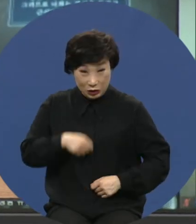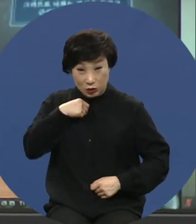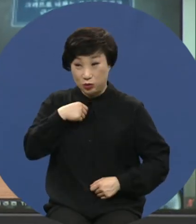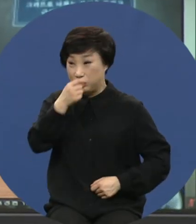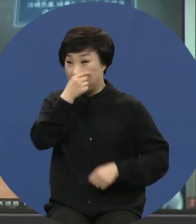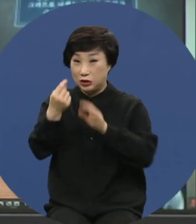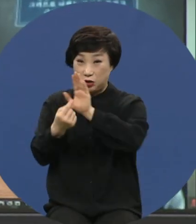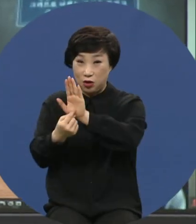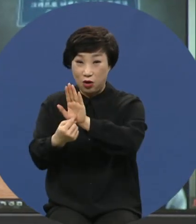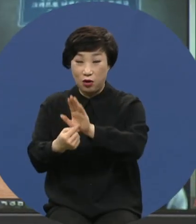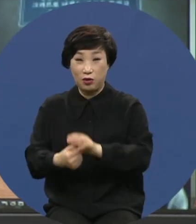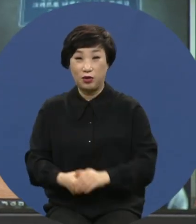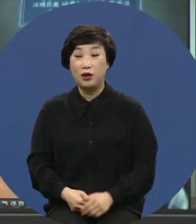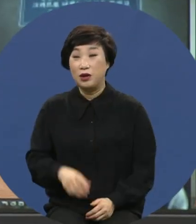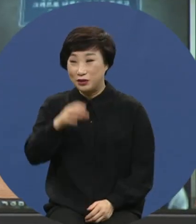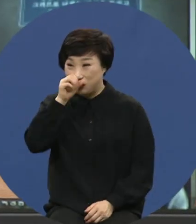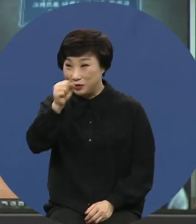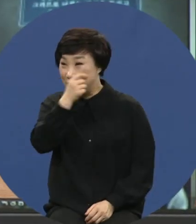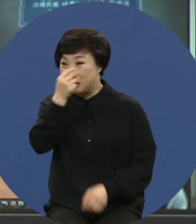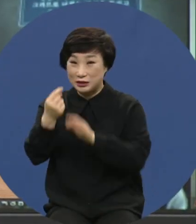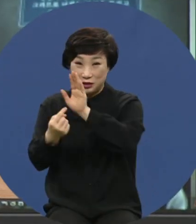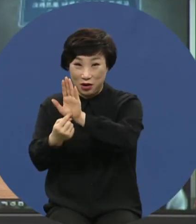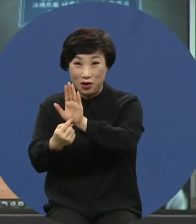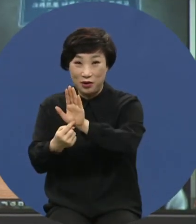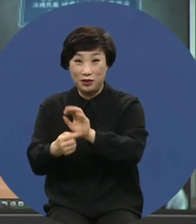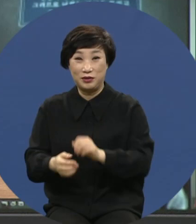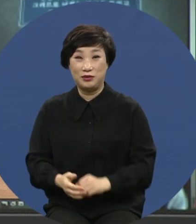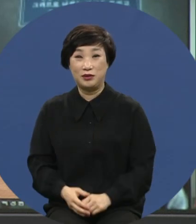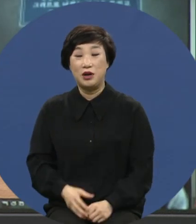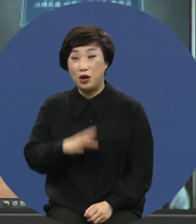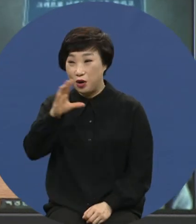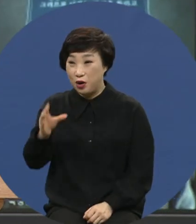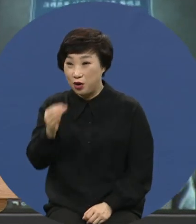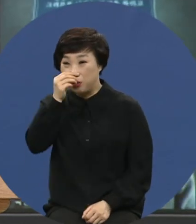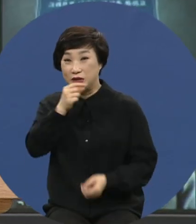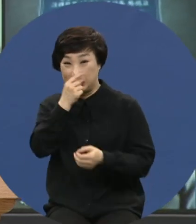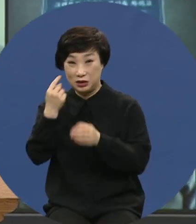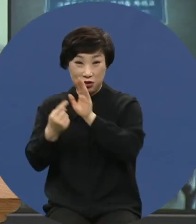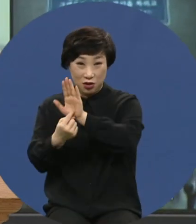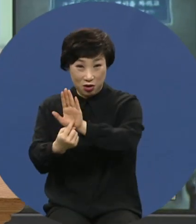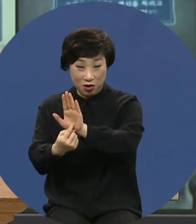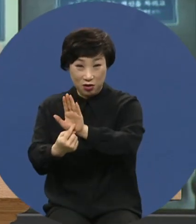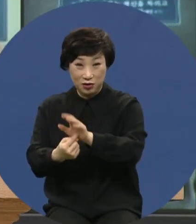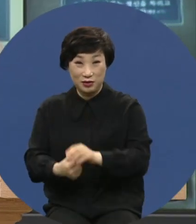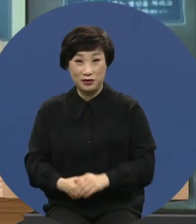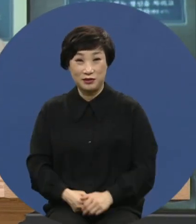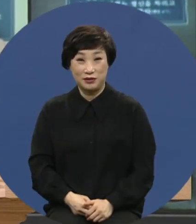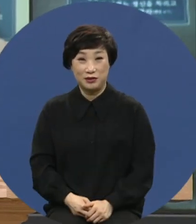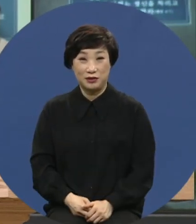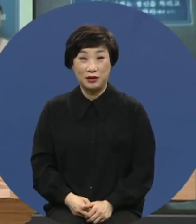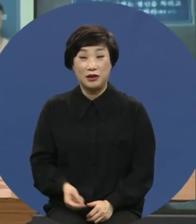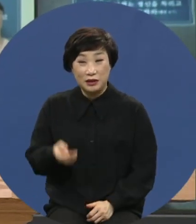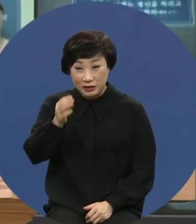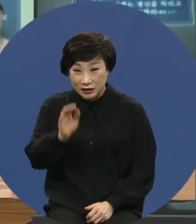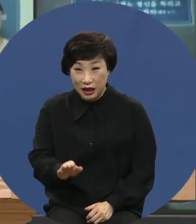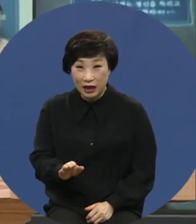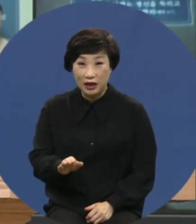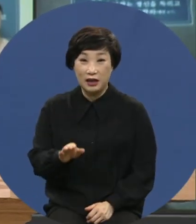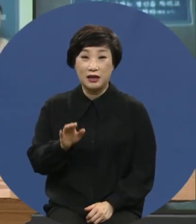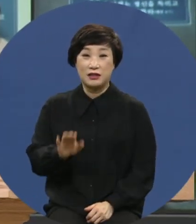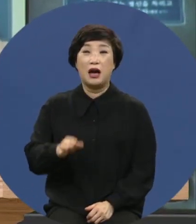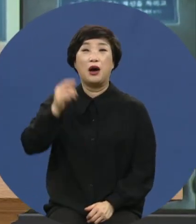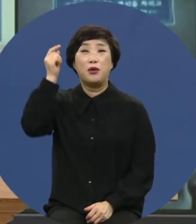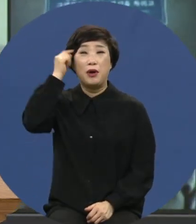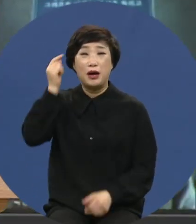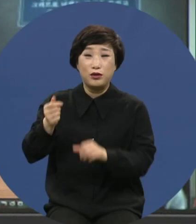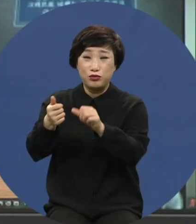의로우시다는 증거입니다. 선하시다는 증거입니다. 거룩하시다는 증거입니다. 그런데